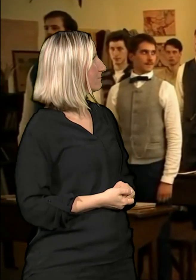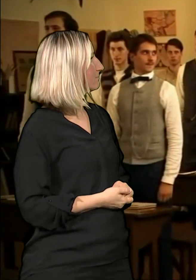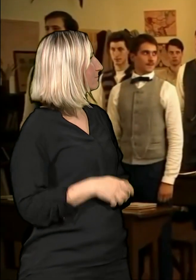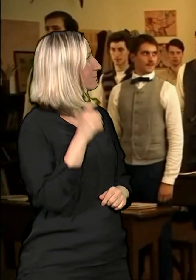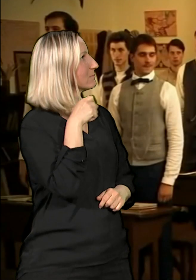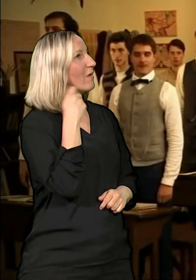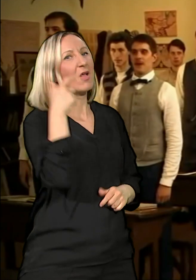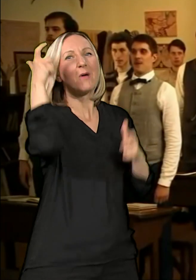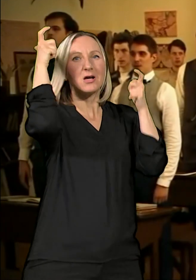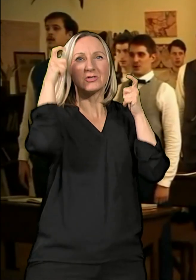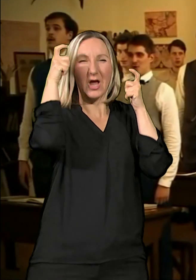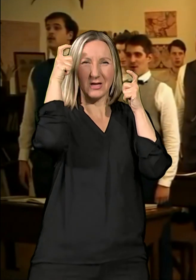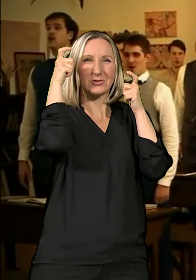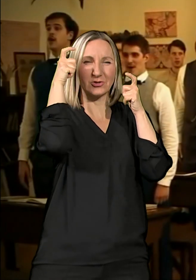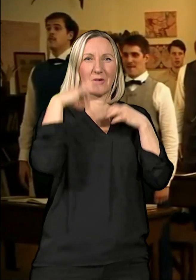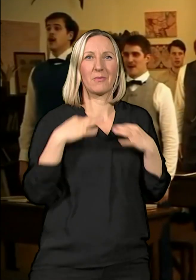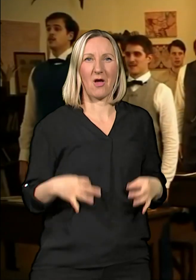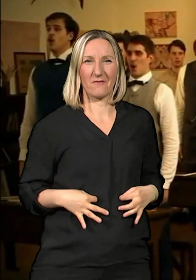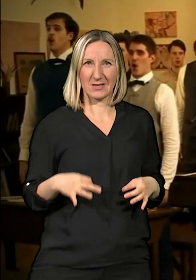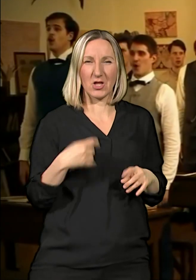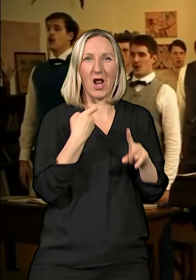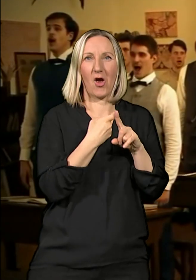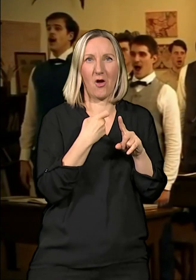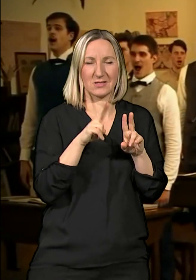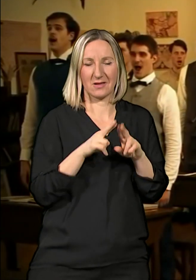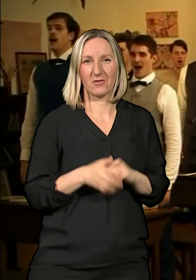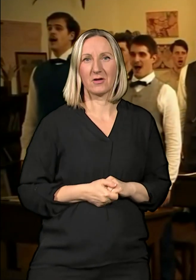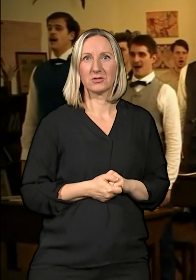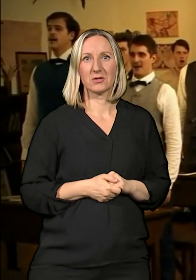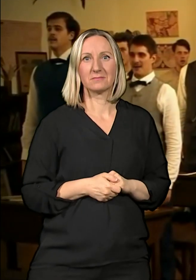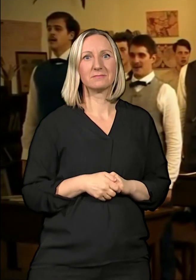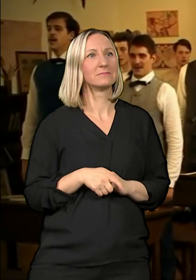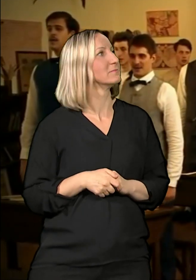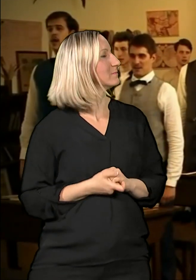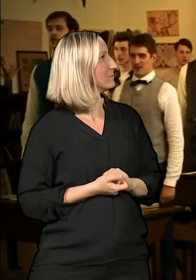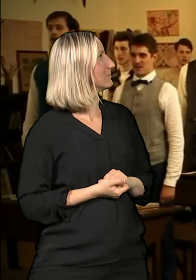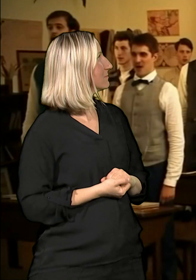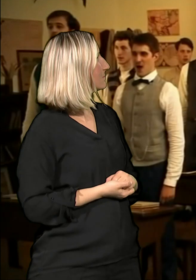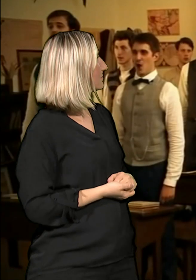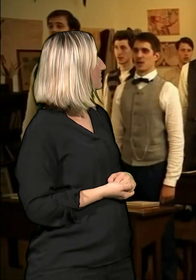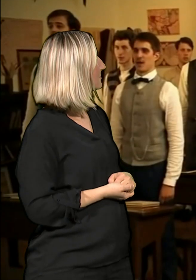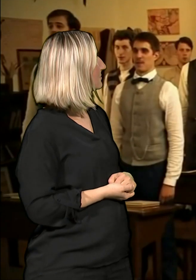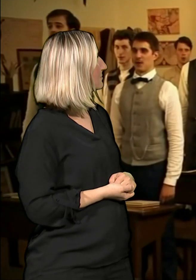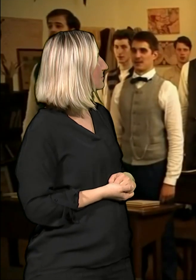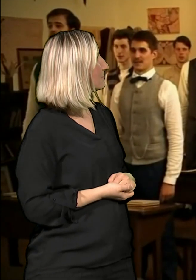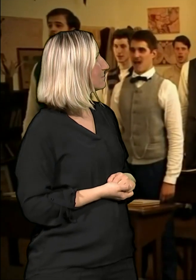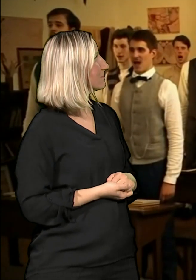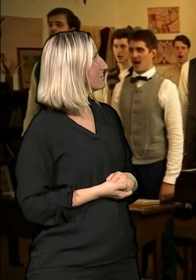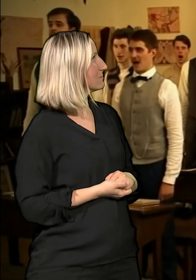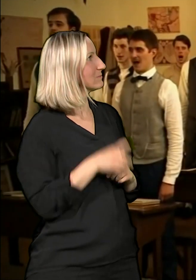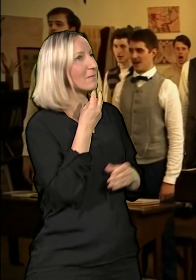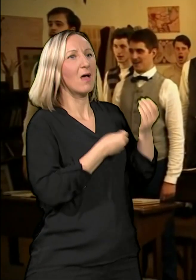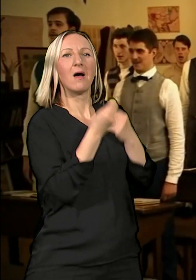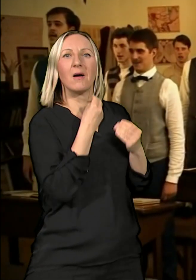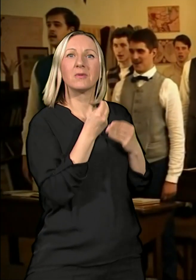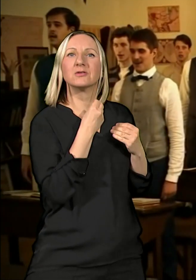3, 4. Priči ovoj nema spora, Gimnazija otkad posta,